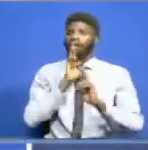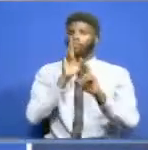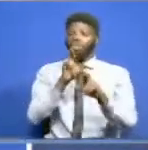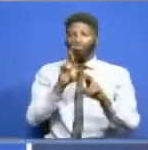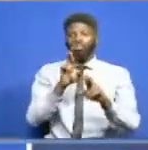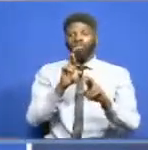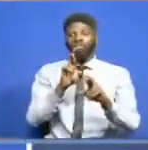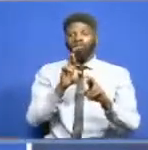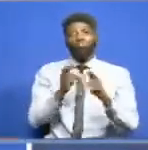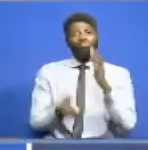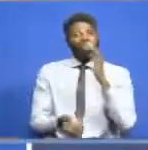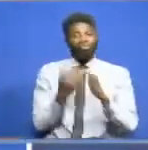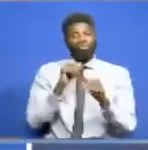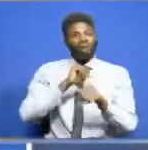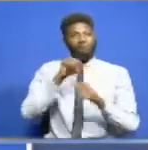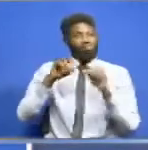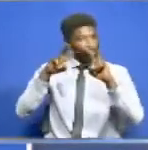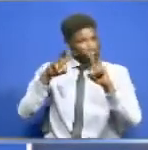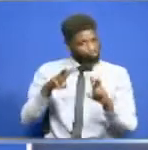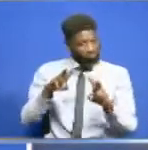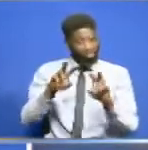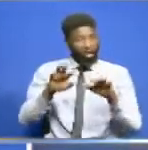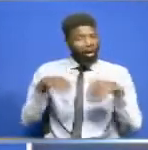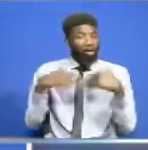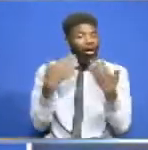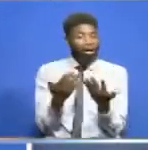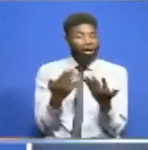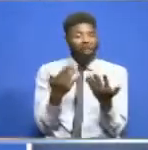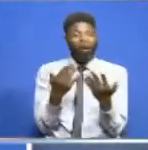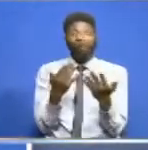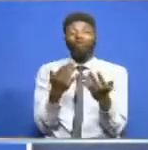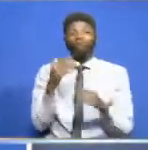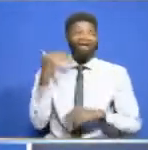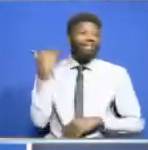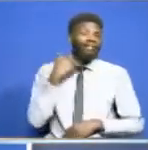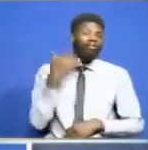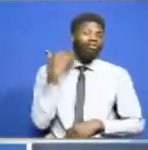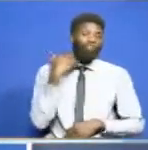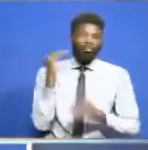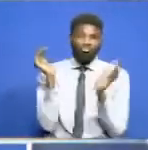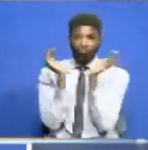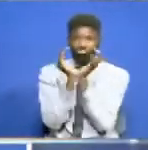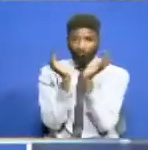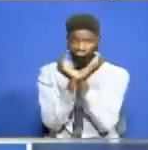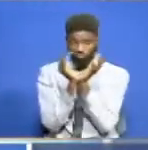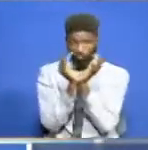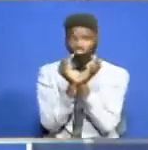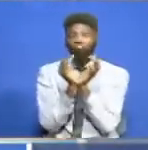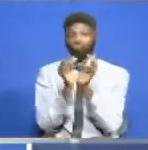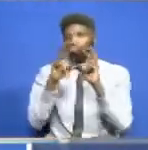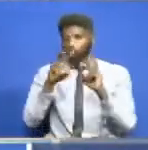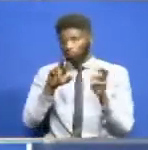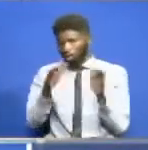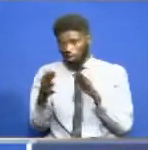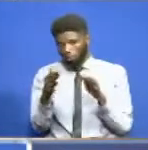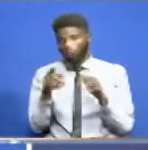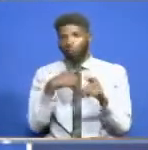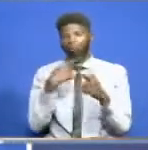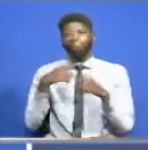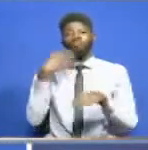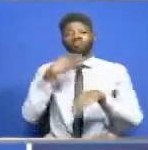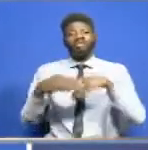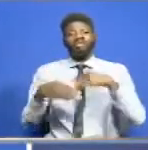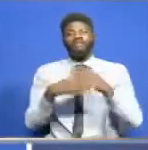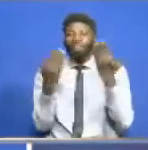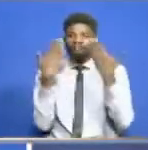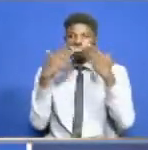wa madai ya ufisadi unaohusu ujenzi wa uwanja wa michezo wa Dandora ili kazi ya ujenzi ikamilishwe. Mkandarasi wa ujenzi